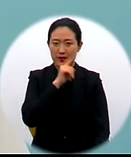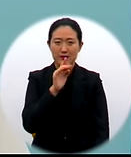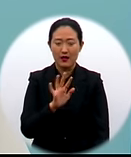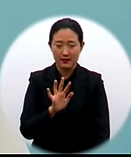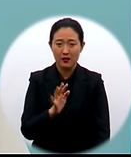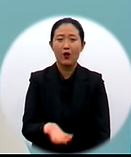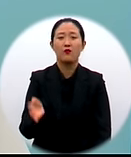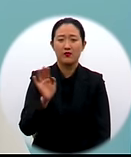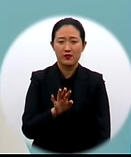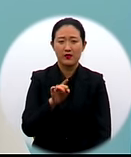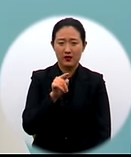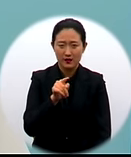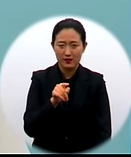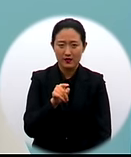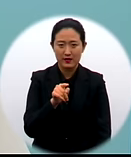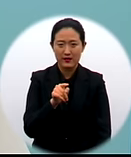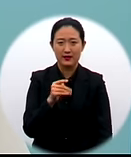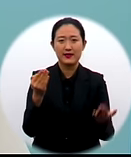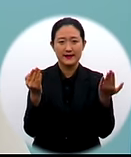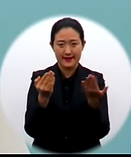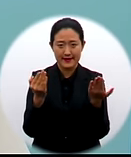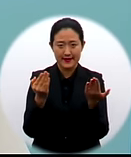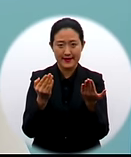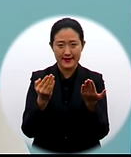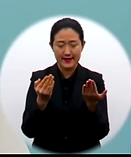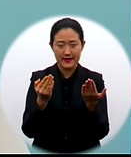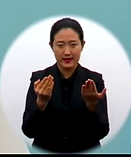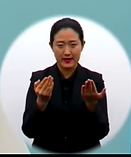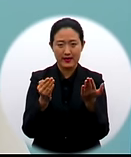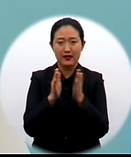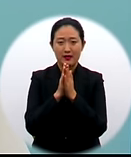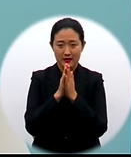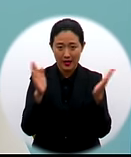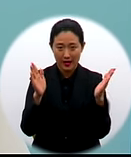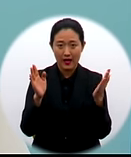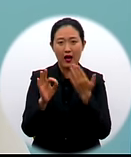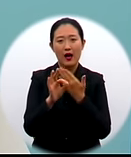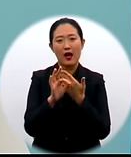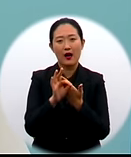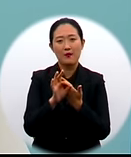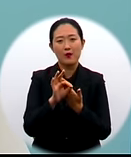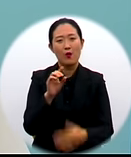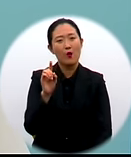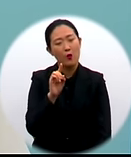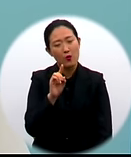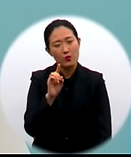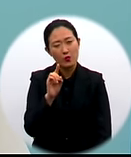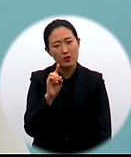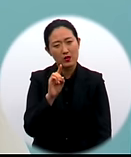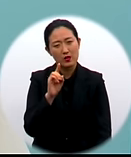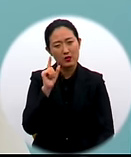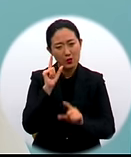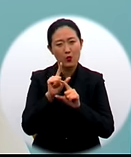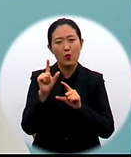않습니다. 근데 이것들의 골이 직무로 가는 순간, 사실은 어느 순간에서 길을 잃어버릴 확률이